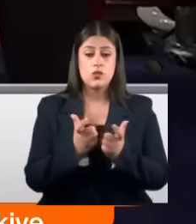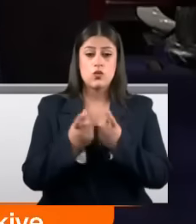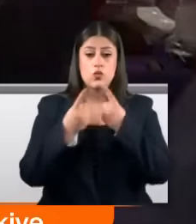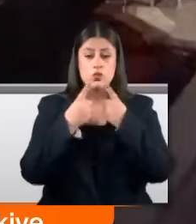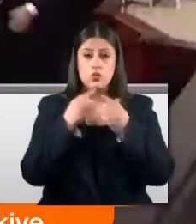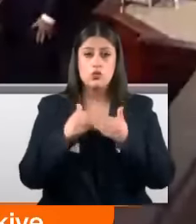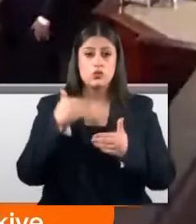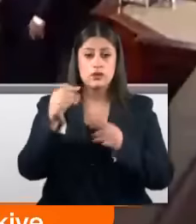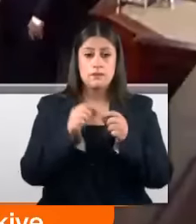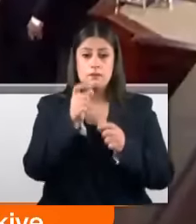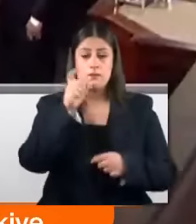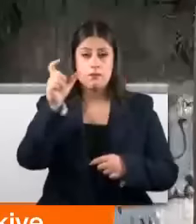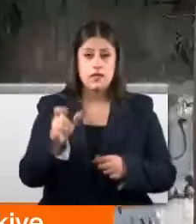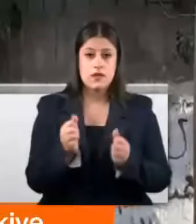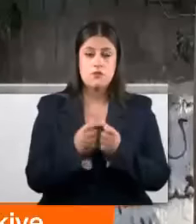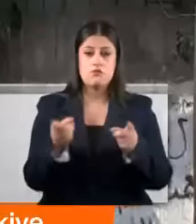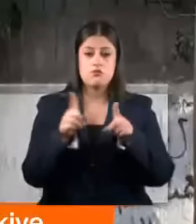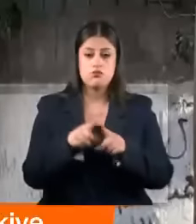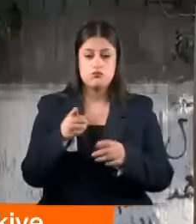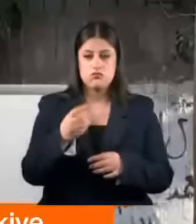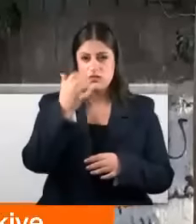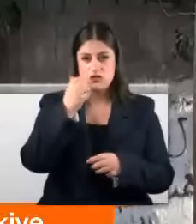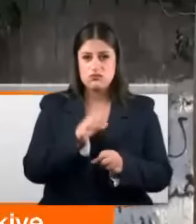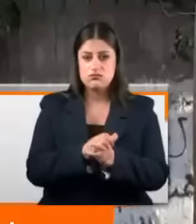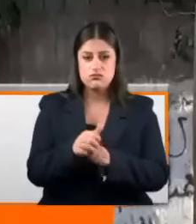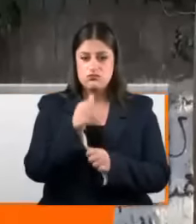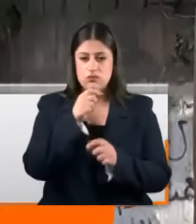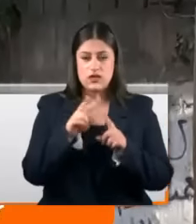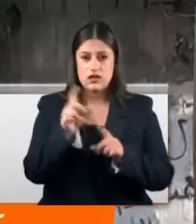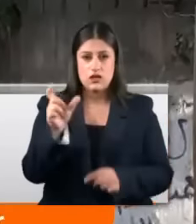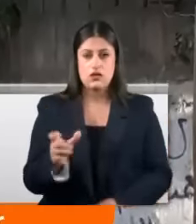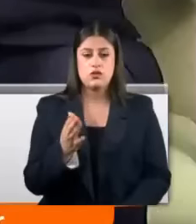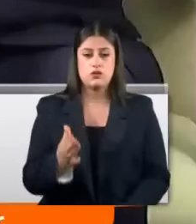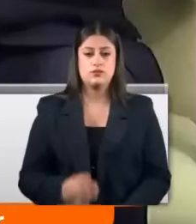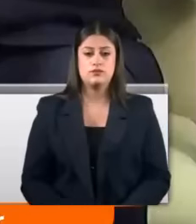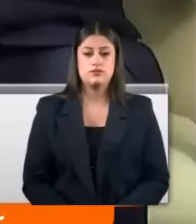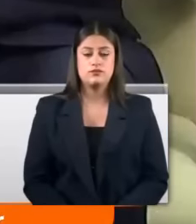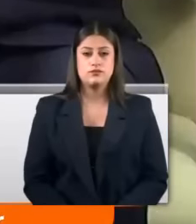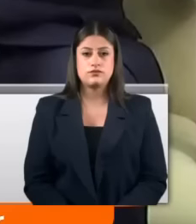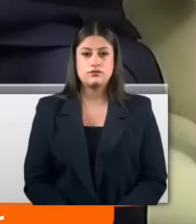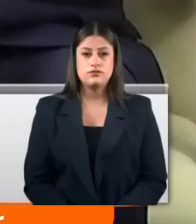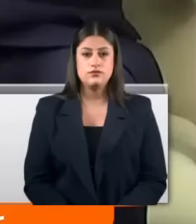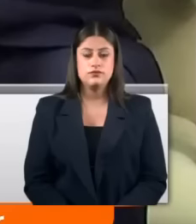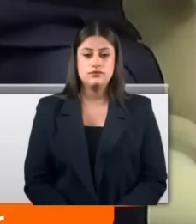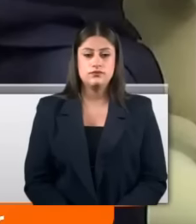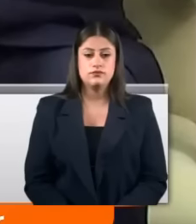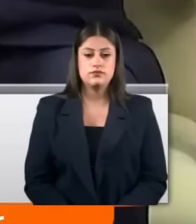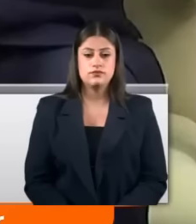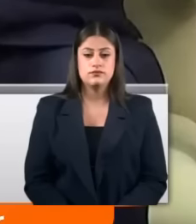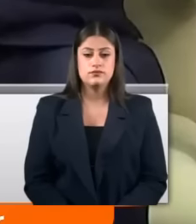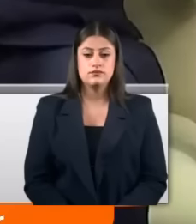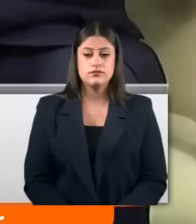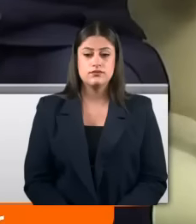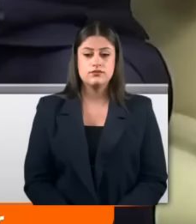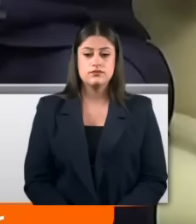sonrası Biden'la bir araya geldi Gazze kasabı. Sayın Başkan, birbirimizi 40